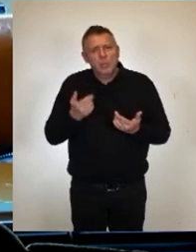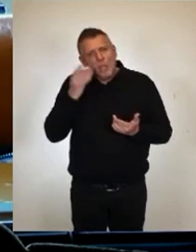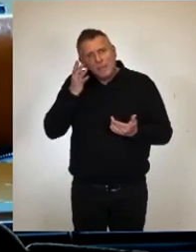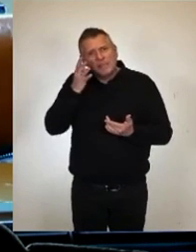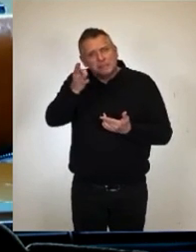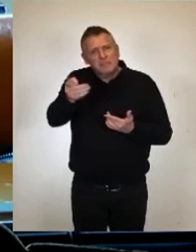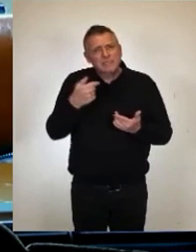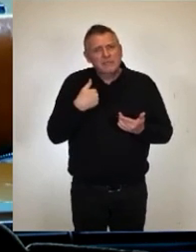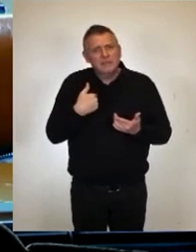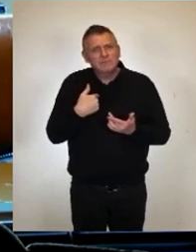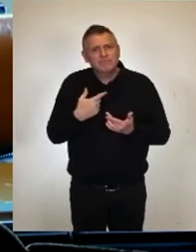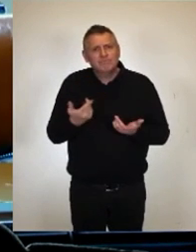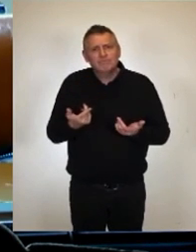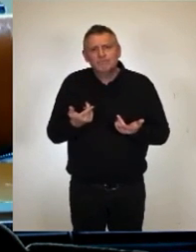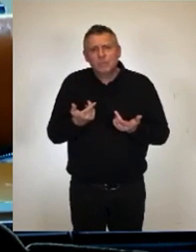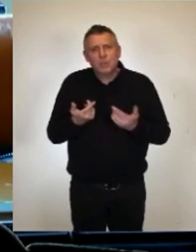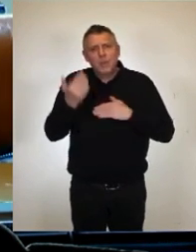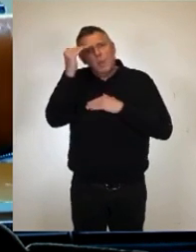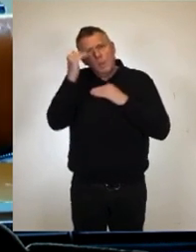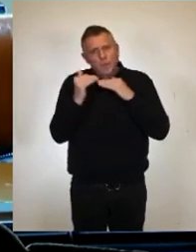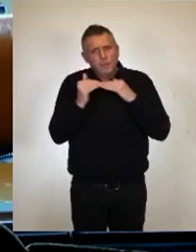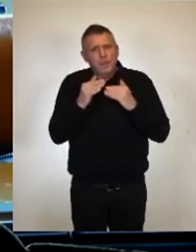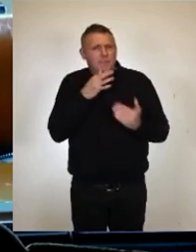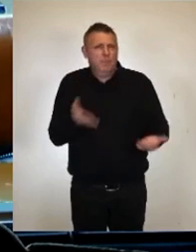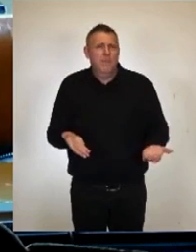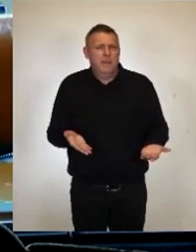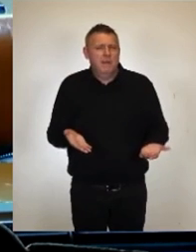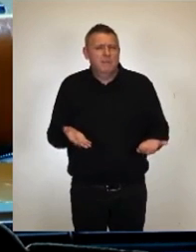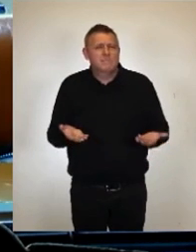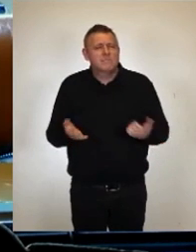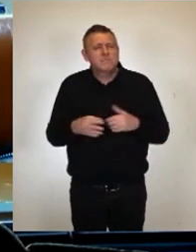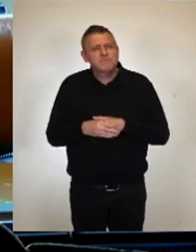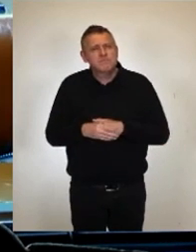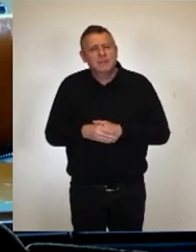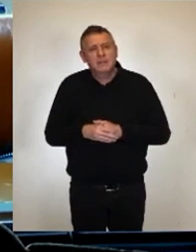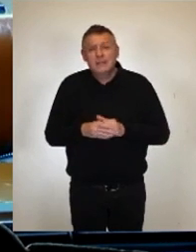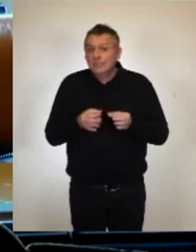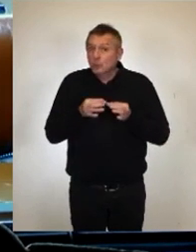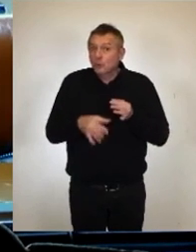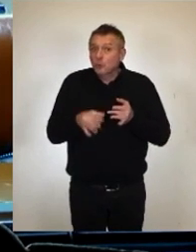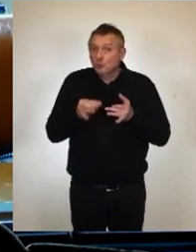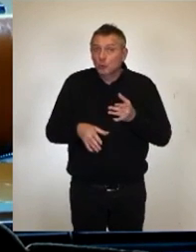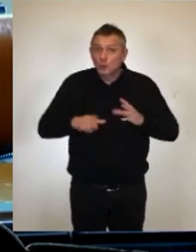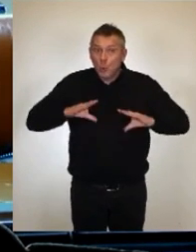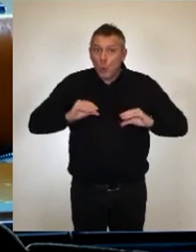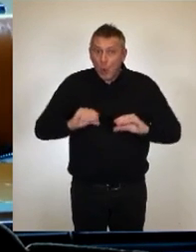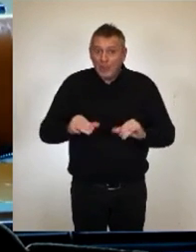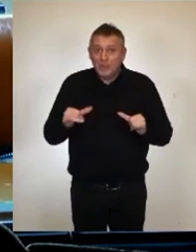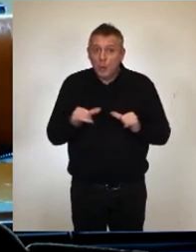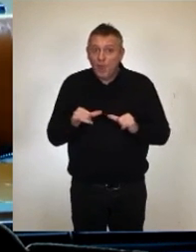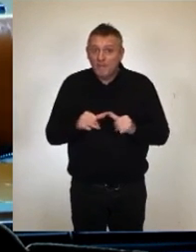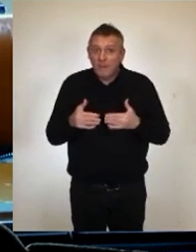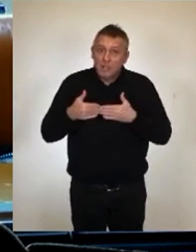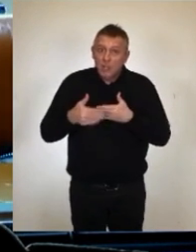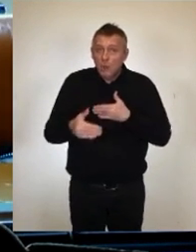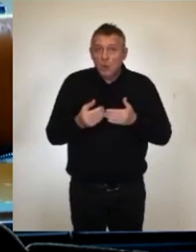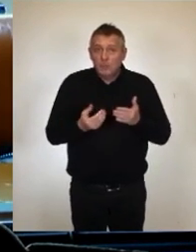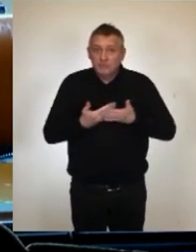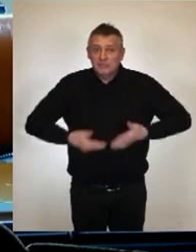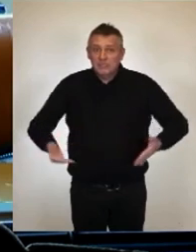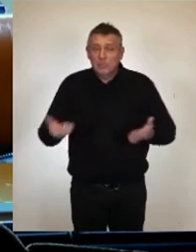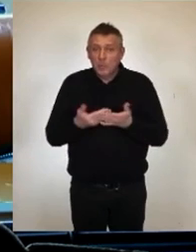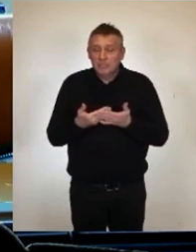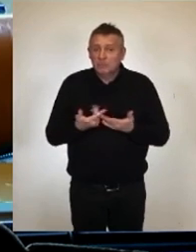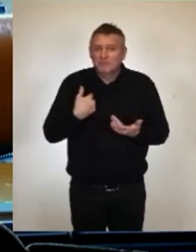pas pouvoir nous permettre d'atteindre cet objectif. Donc, je voulais savoir quelles sont les solutions concrètes dans ce contexte-là où on voit que ce